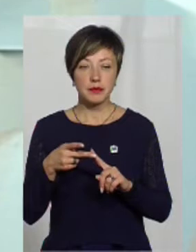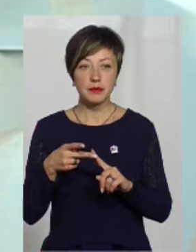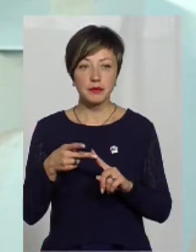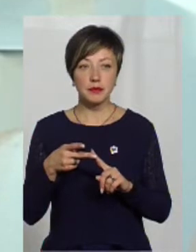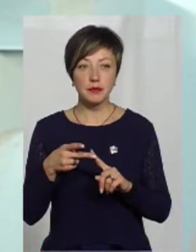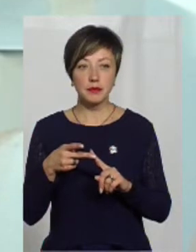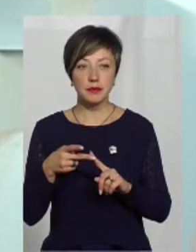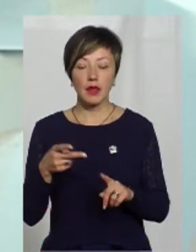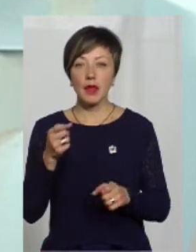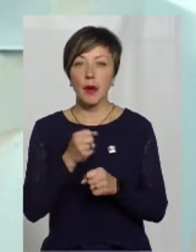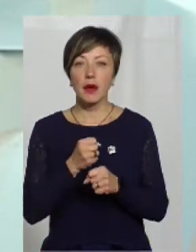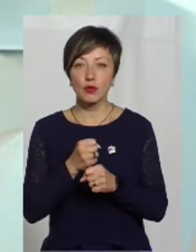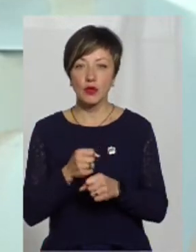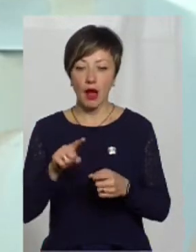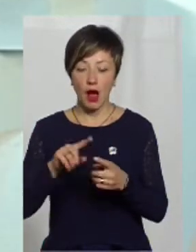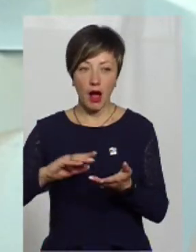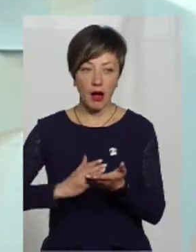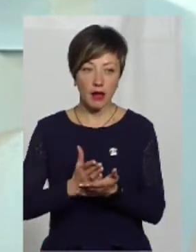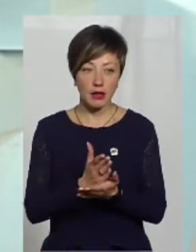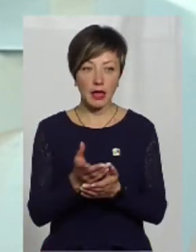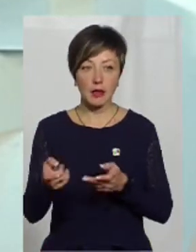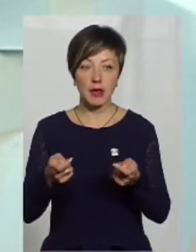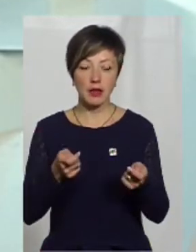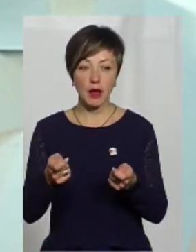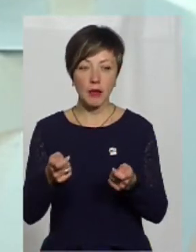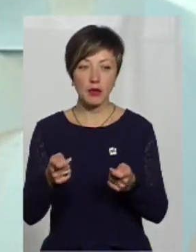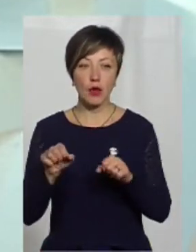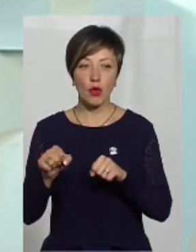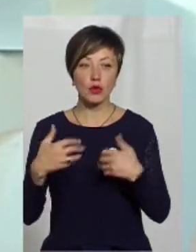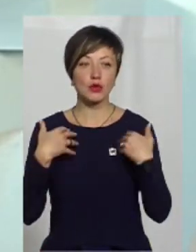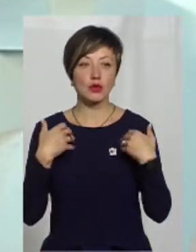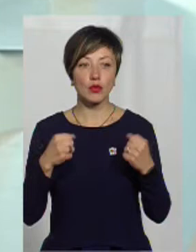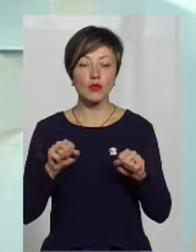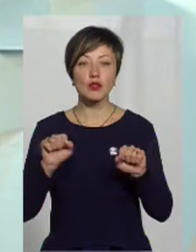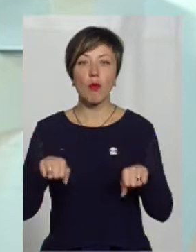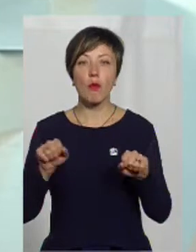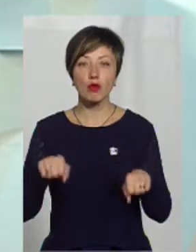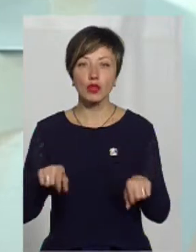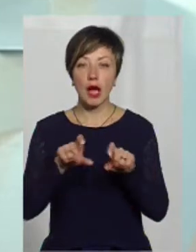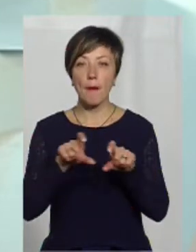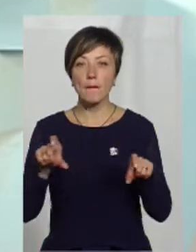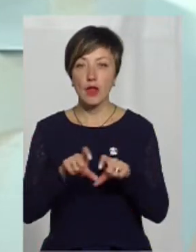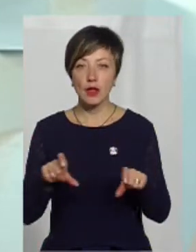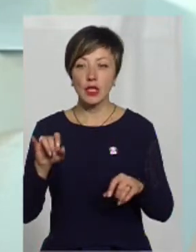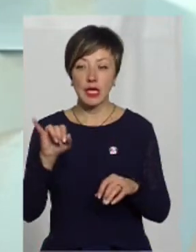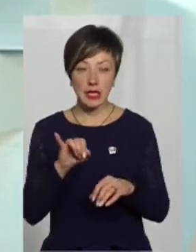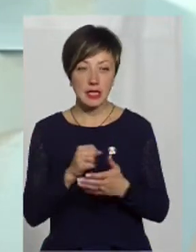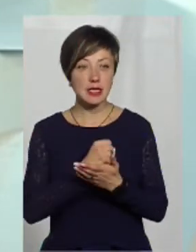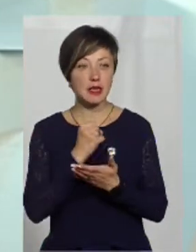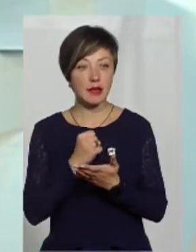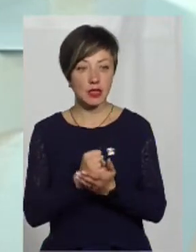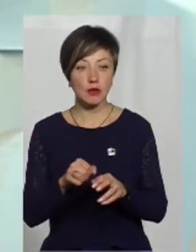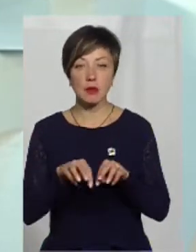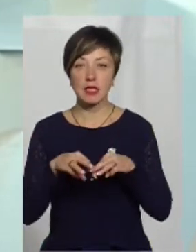Напрацьовувалася така карта департаментом охорони здоров'я, карта спроможності амбулаторій. І вже вона